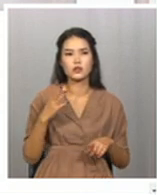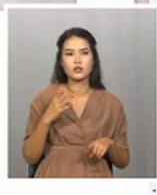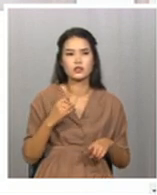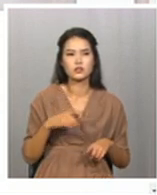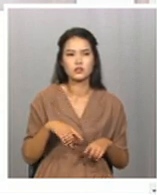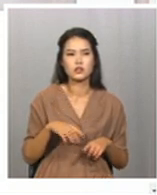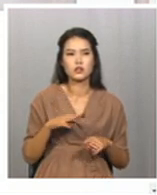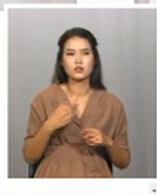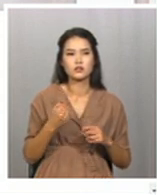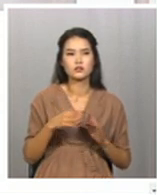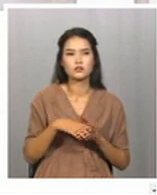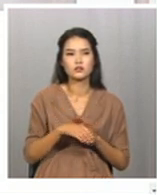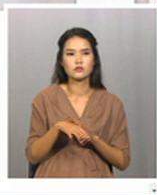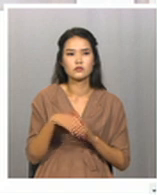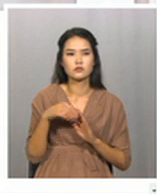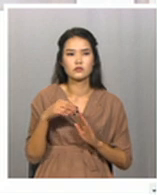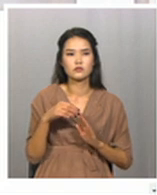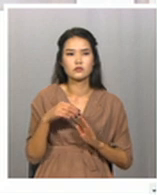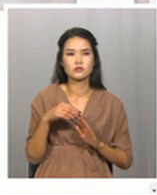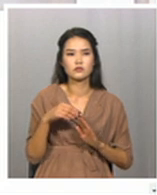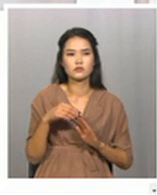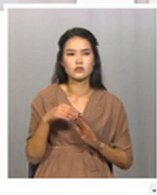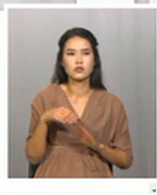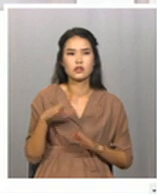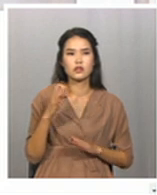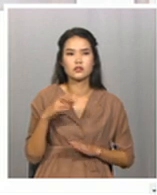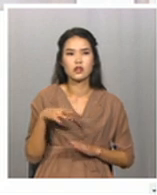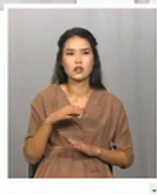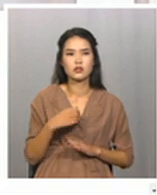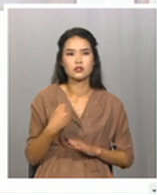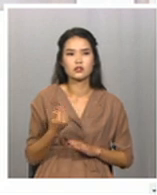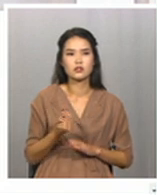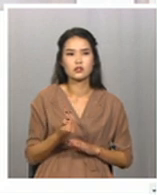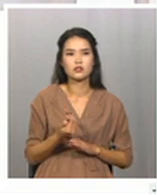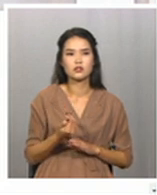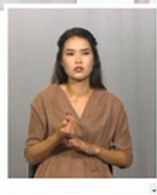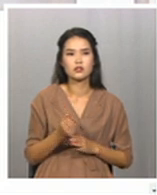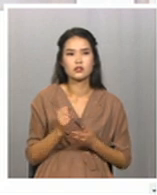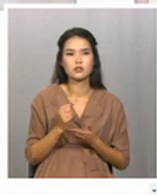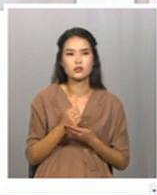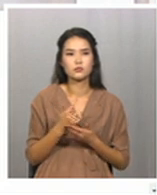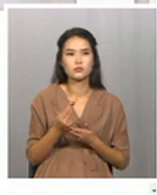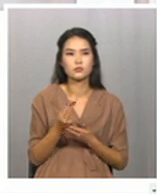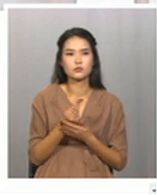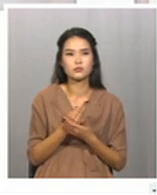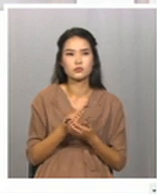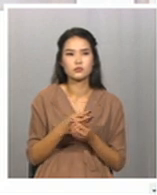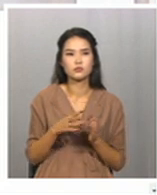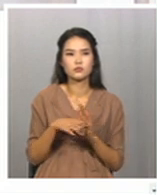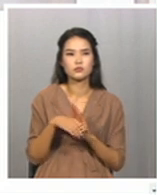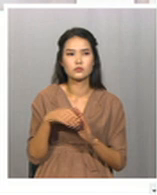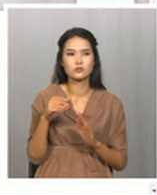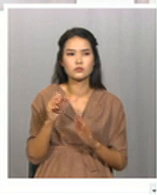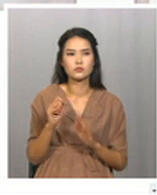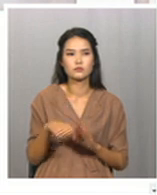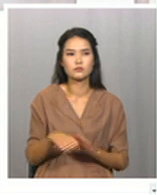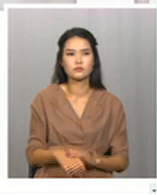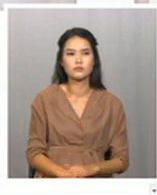орналасқан. Енді келесі біз сайттың, яғни бастапқы беттің фонын өзгерте аламыз.